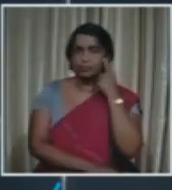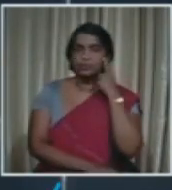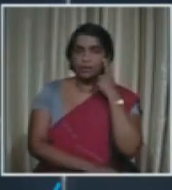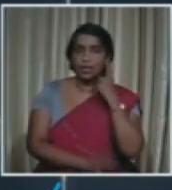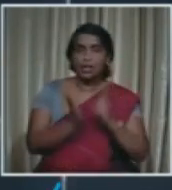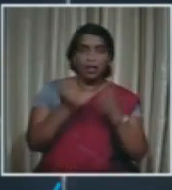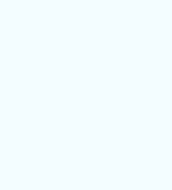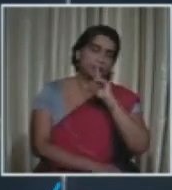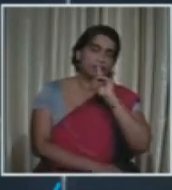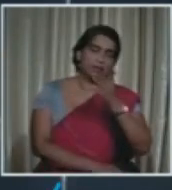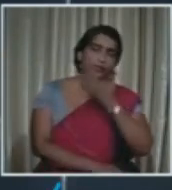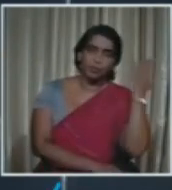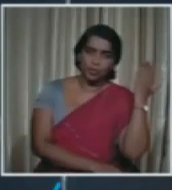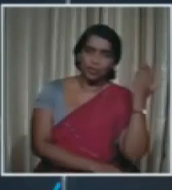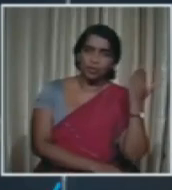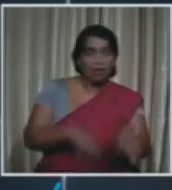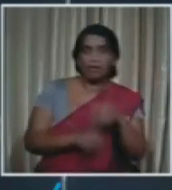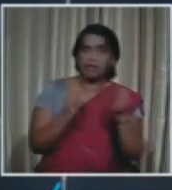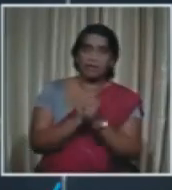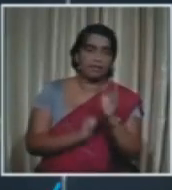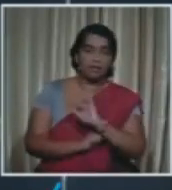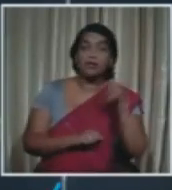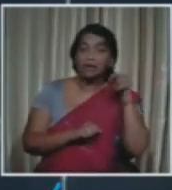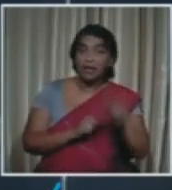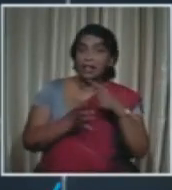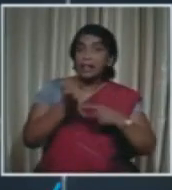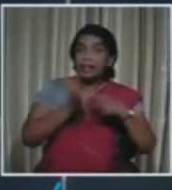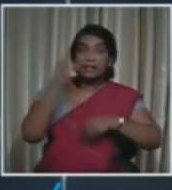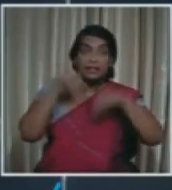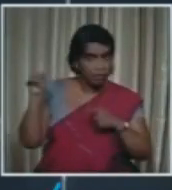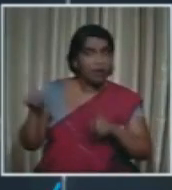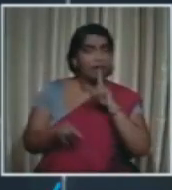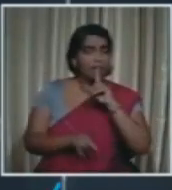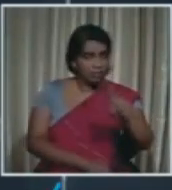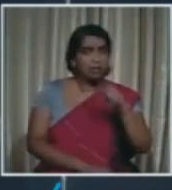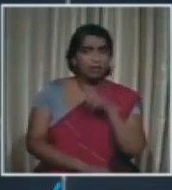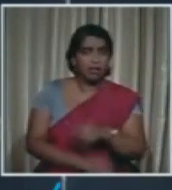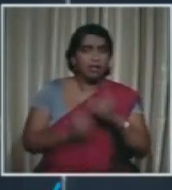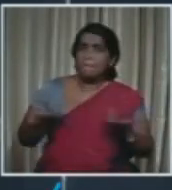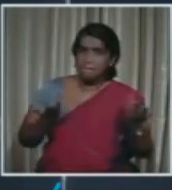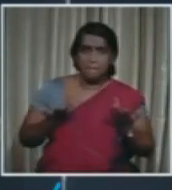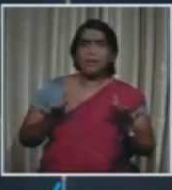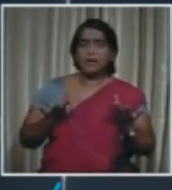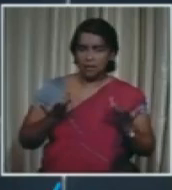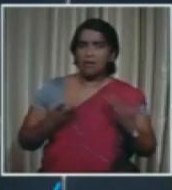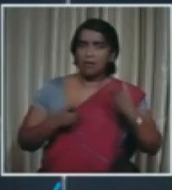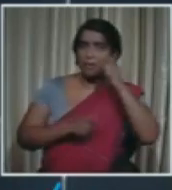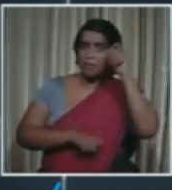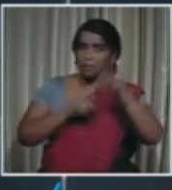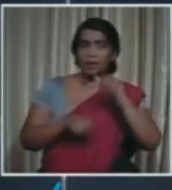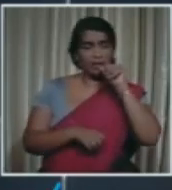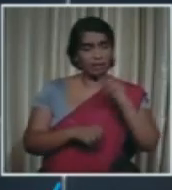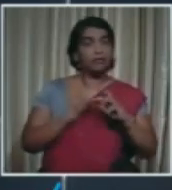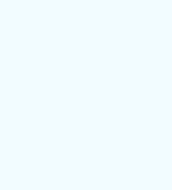බවුසර් ගිනි තියෙන පුද්ගලයෙක් නෙමෙයි. මෙතන අවීර කරන්න ඇති. මෙතන දේශපාලන ප්‍රශ්නයක් තියෙනවා. මේක තව ඇදගෙන යන්න බෑ. අපි ජනතාවට මොකක්